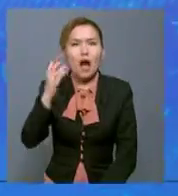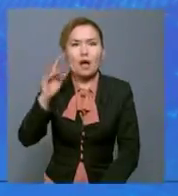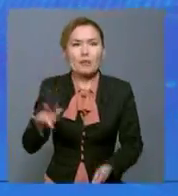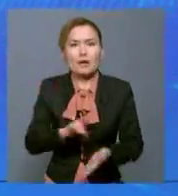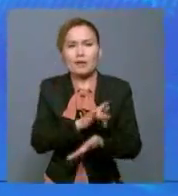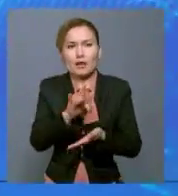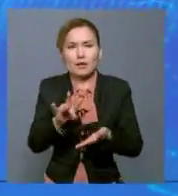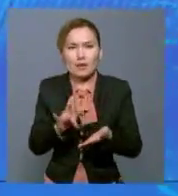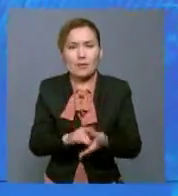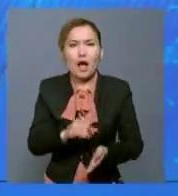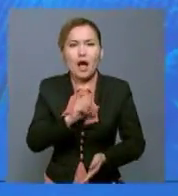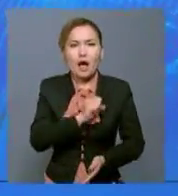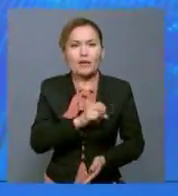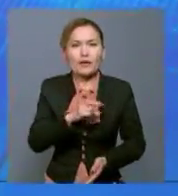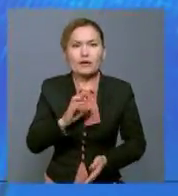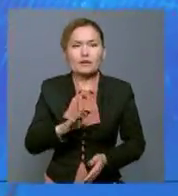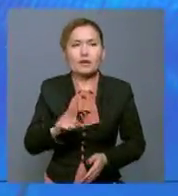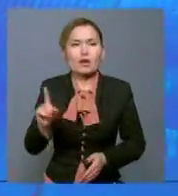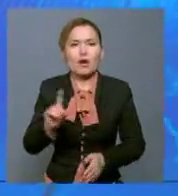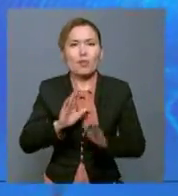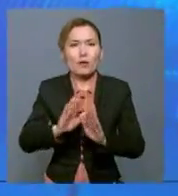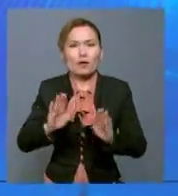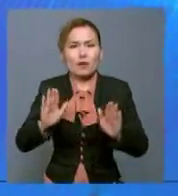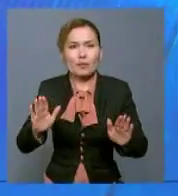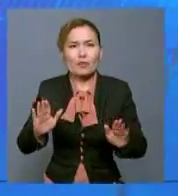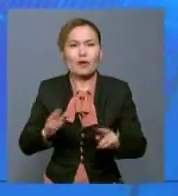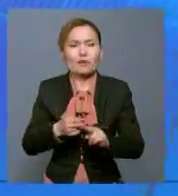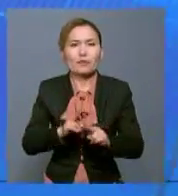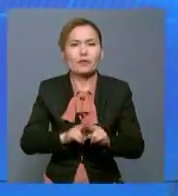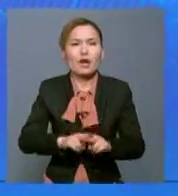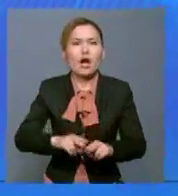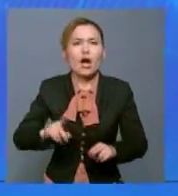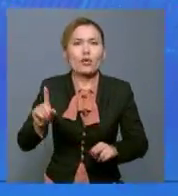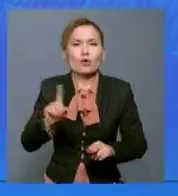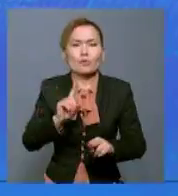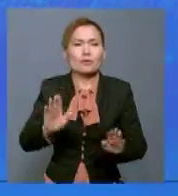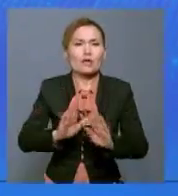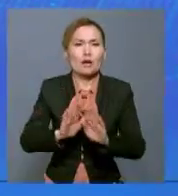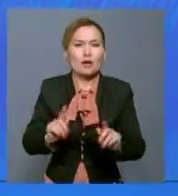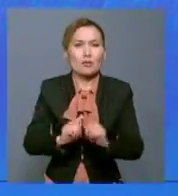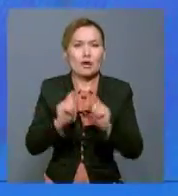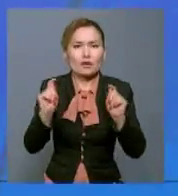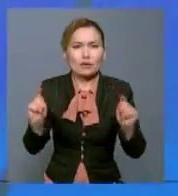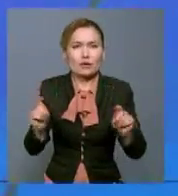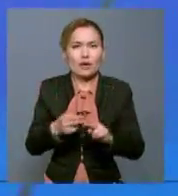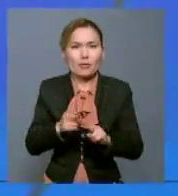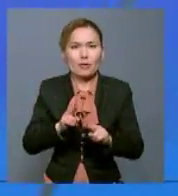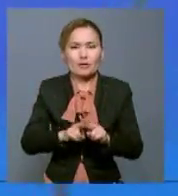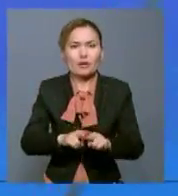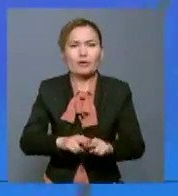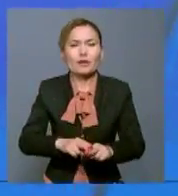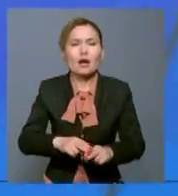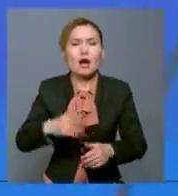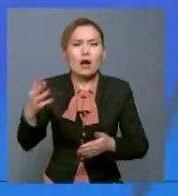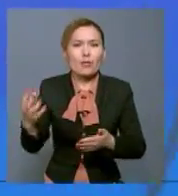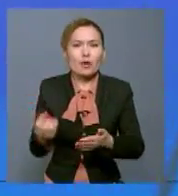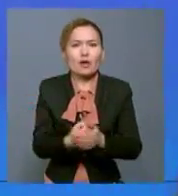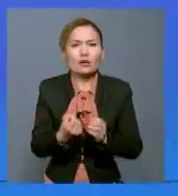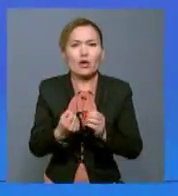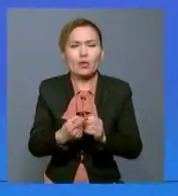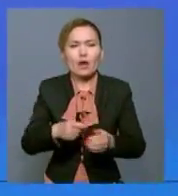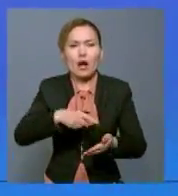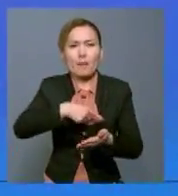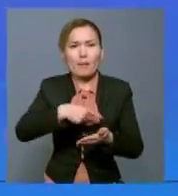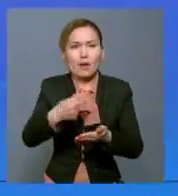Ал Алматыдағы Әбілхан Қастеев мұражайында алдағы күзде Виктория мен Альберт музейінің көрмесі өтеді. Онда Джамиль Прайс жүлдесін иеленген 11